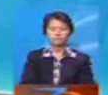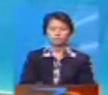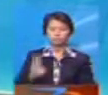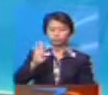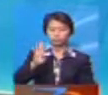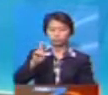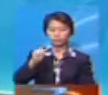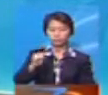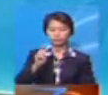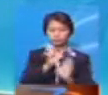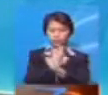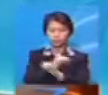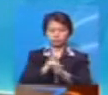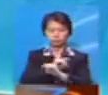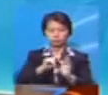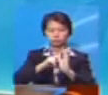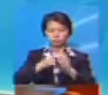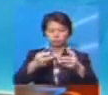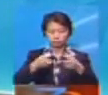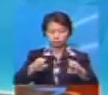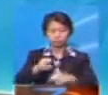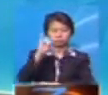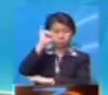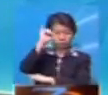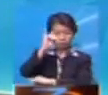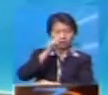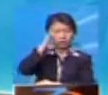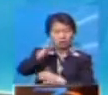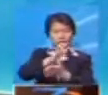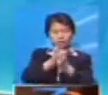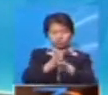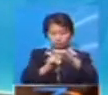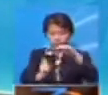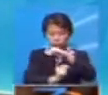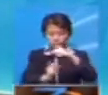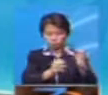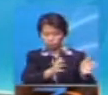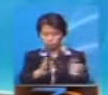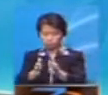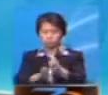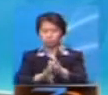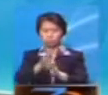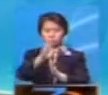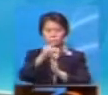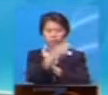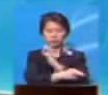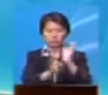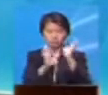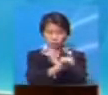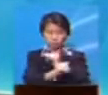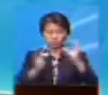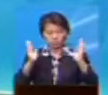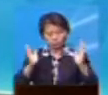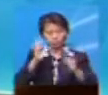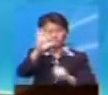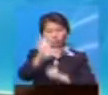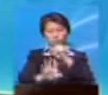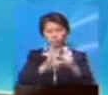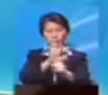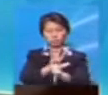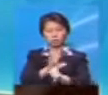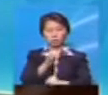Barisan Nasional BN Sarawak melancarkan manifestonya yang bakal menjadi teras perancangan pembangunan negeri ini dalam tempoh 5 tahun akan